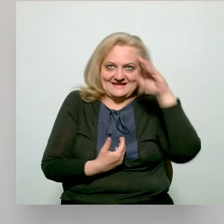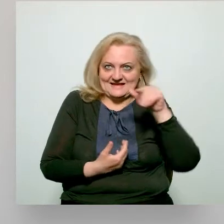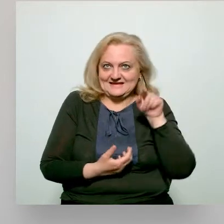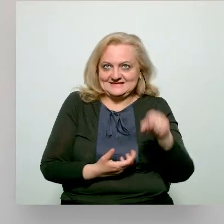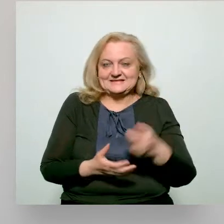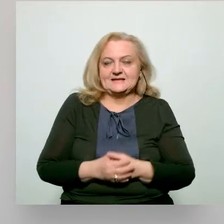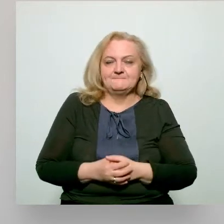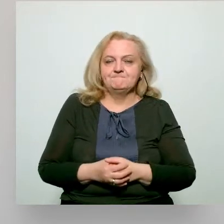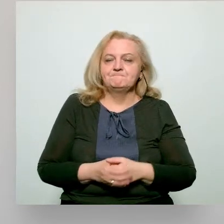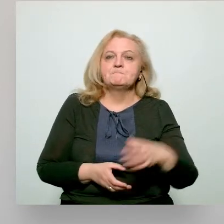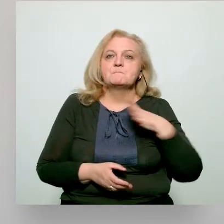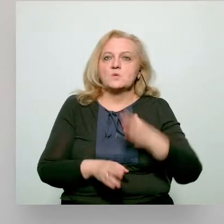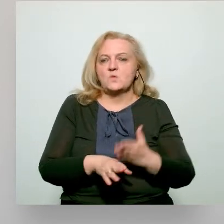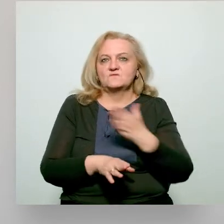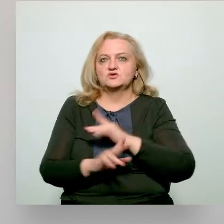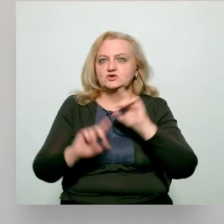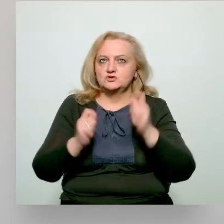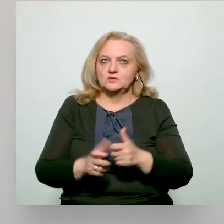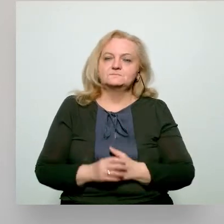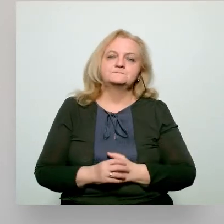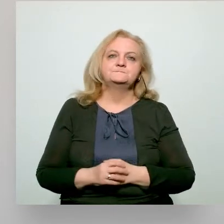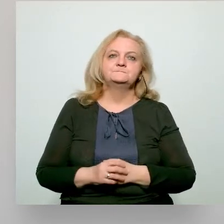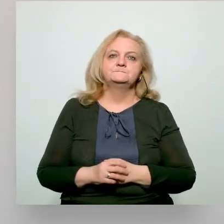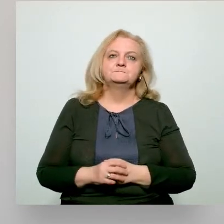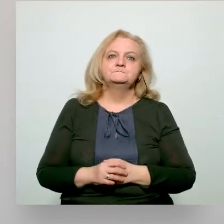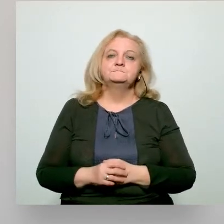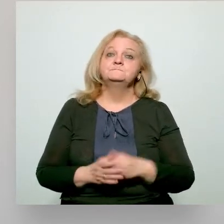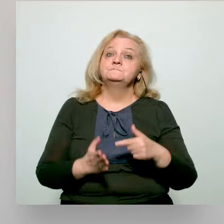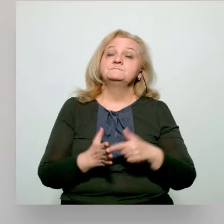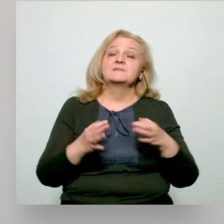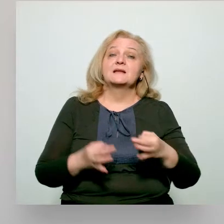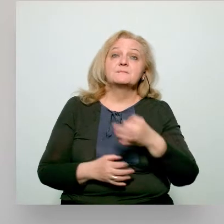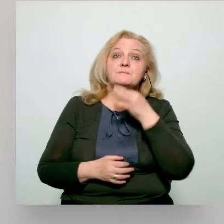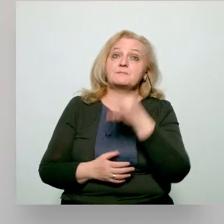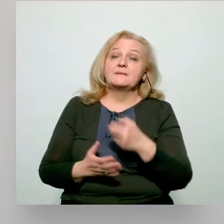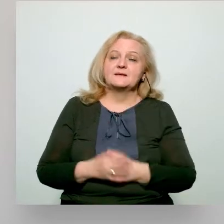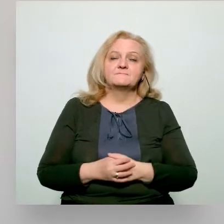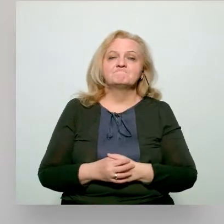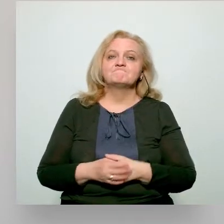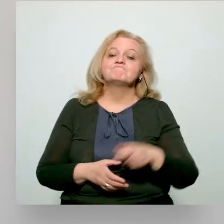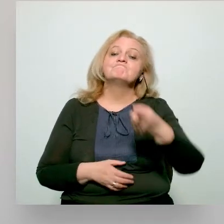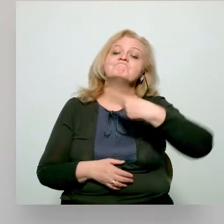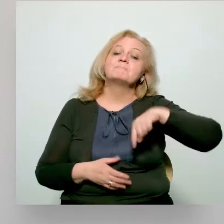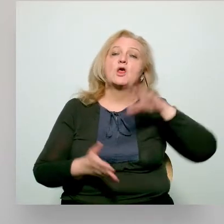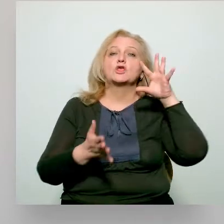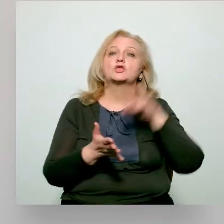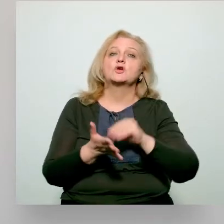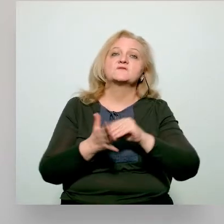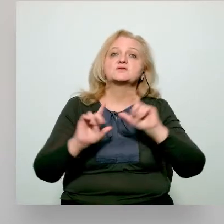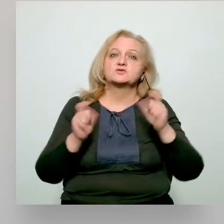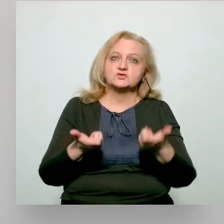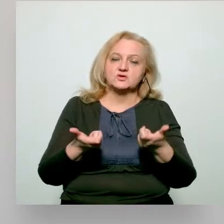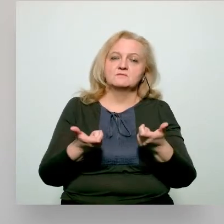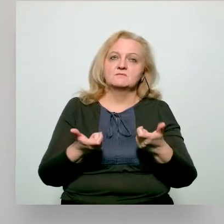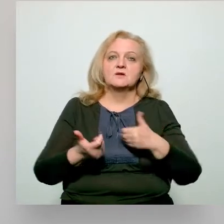tego, co było wcześniej. No, pytanie takim razie, czego my doświadczamy w tej chwili z punktu